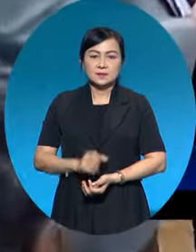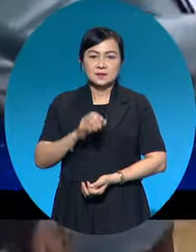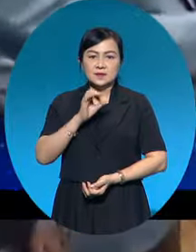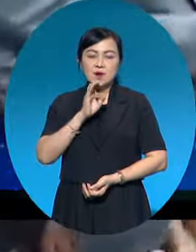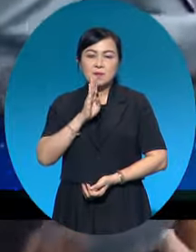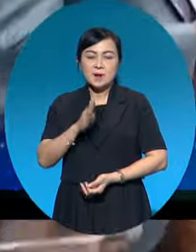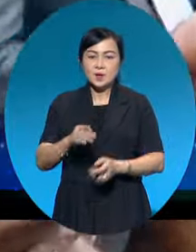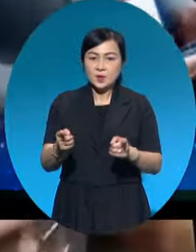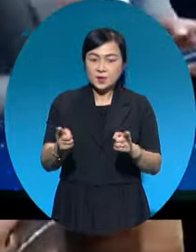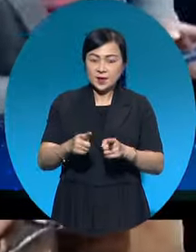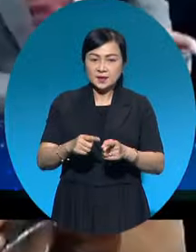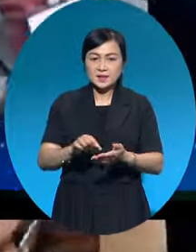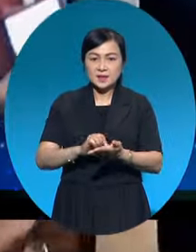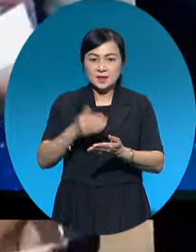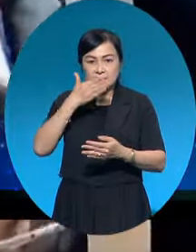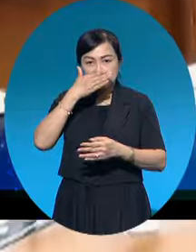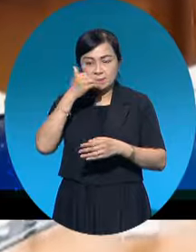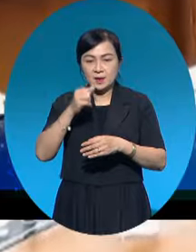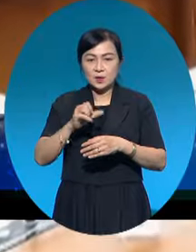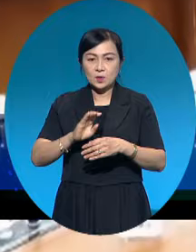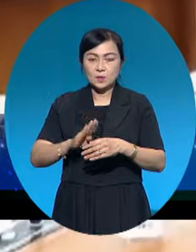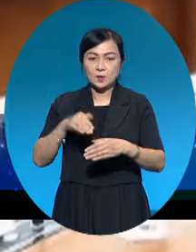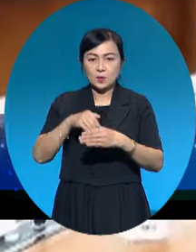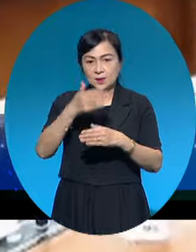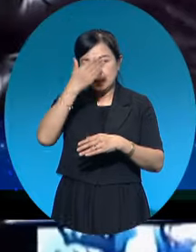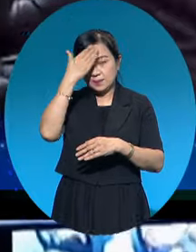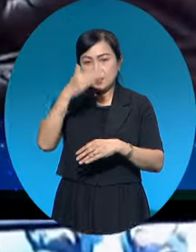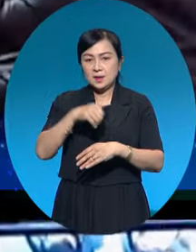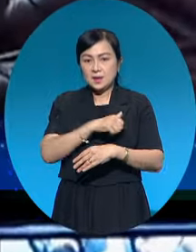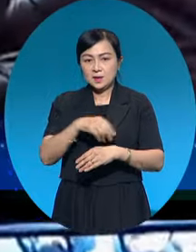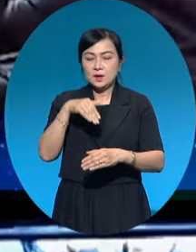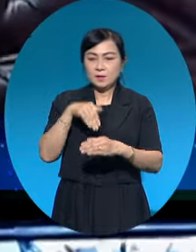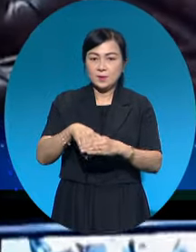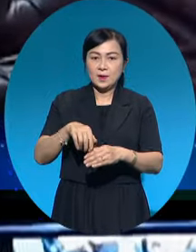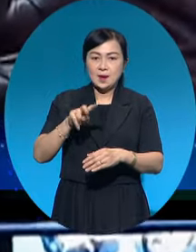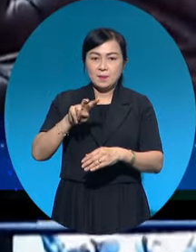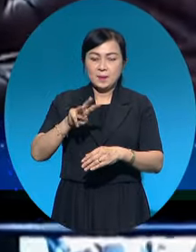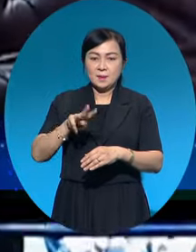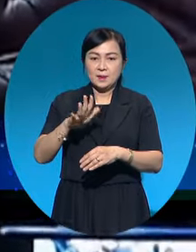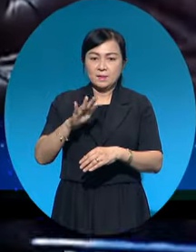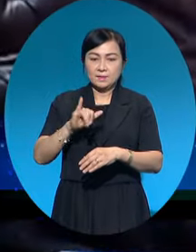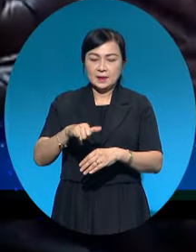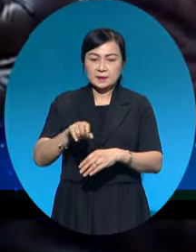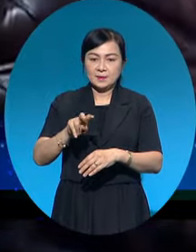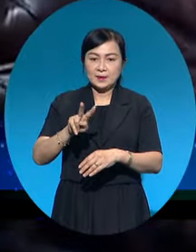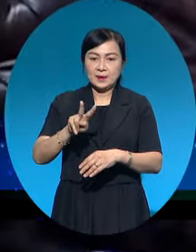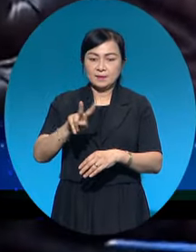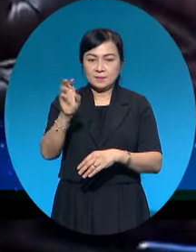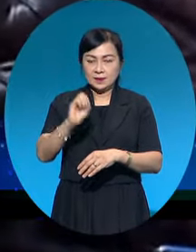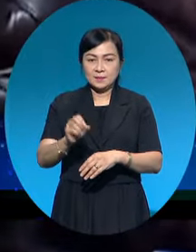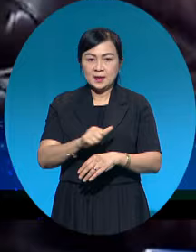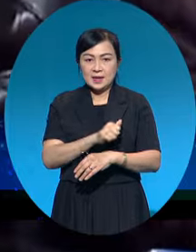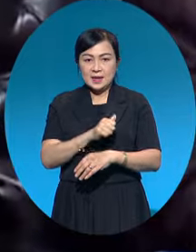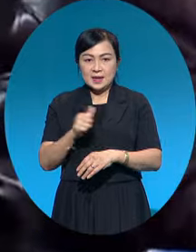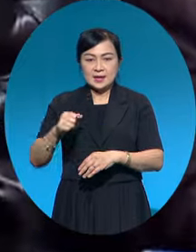trong một thông báo ngắn thư ký đặc biệt của ủy ban bầu cử cho biết tỉ lệ cử tri bỏ phiếu Đạt 35,62 ph có hai ứng